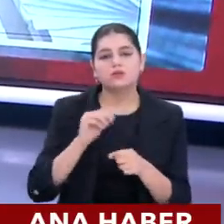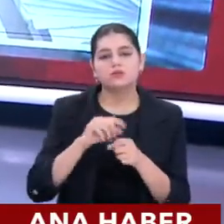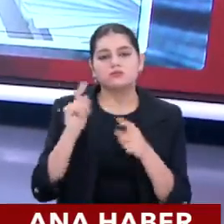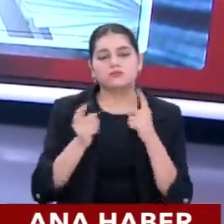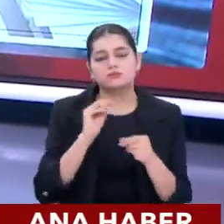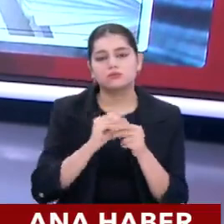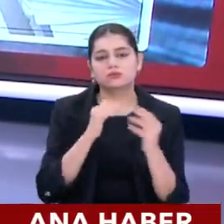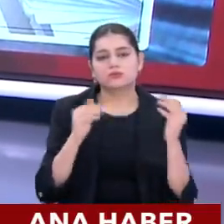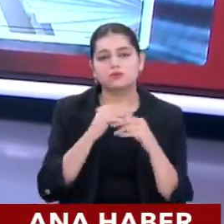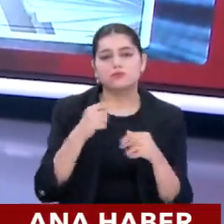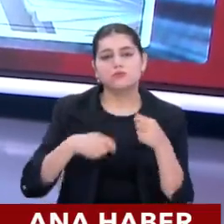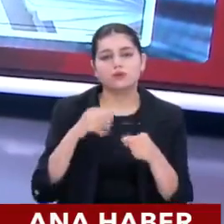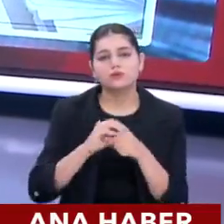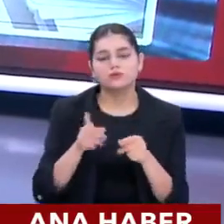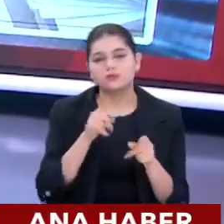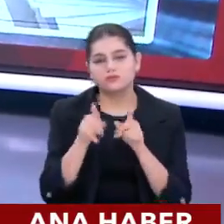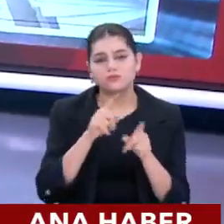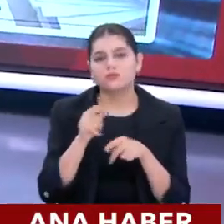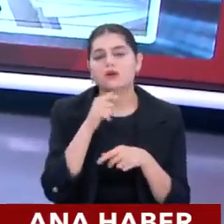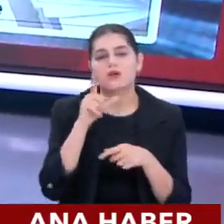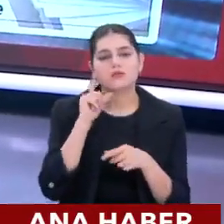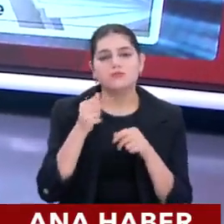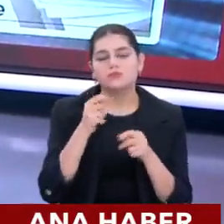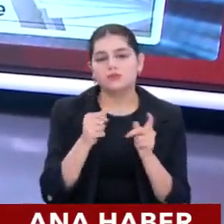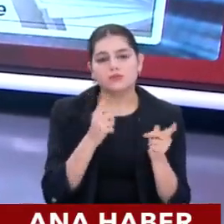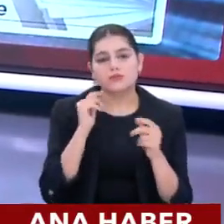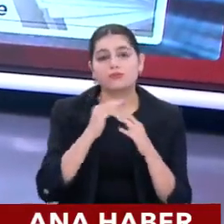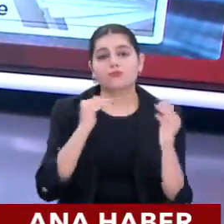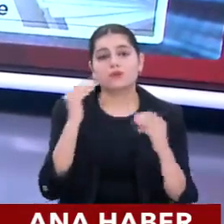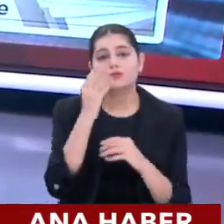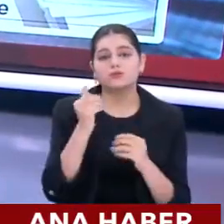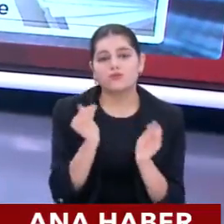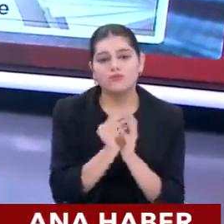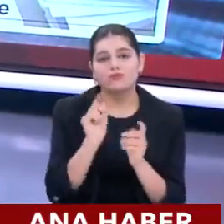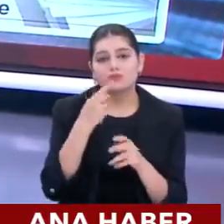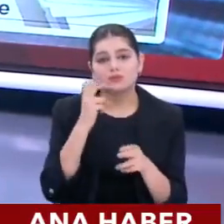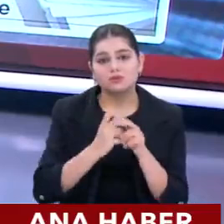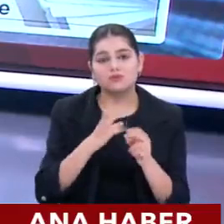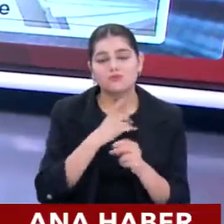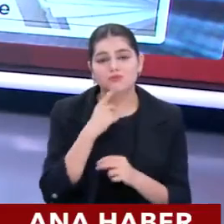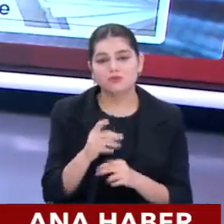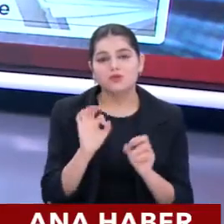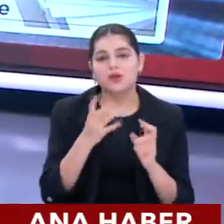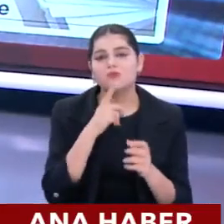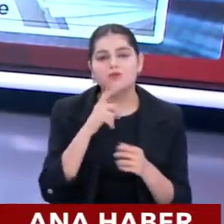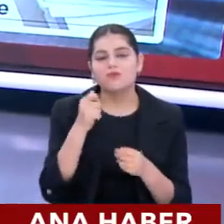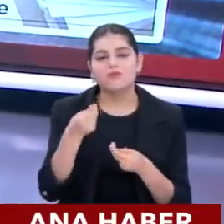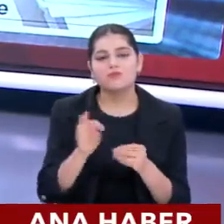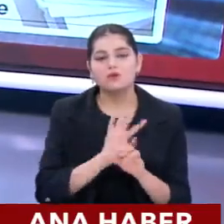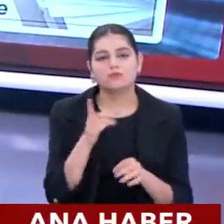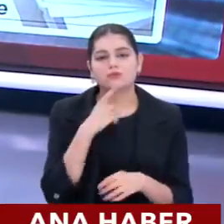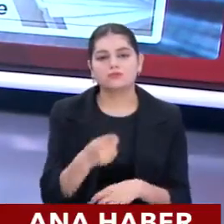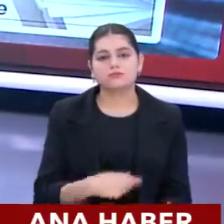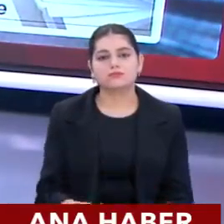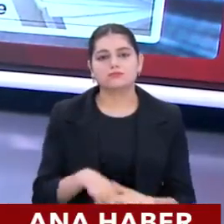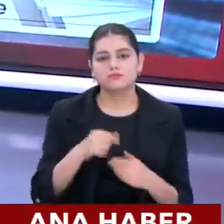bunun üzerine artık banka Daha seçici oluyor Daha Titiz davranıyor en ufak bir risk gördüğüm bir müşteriye kredi